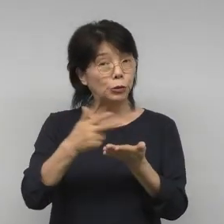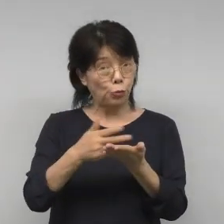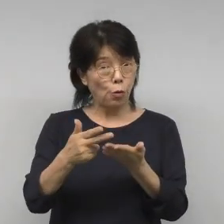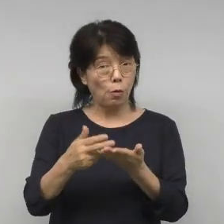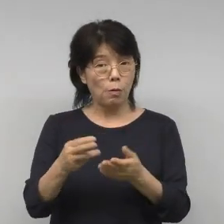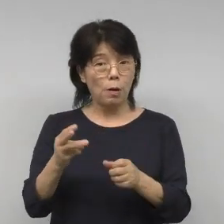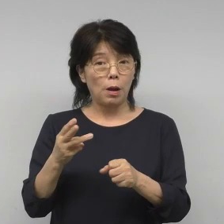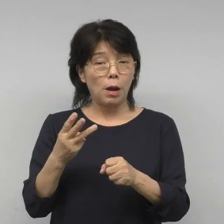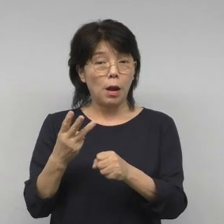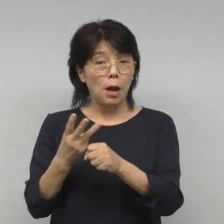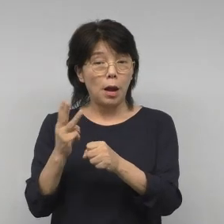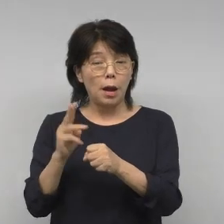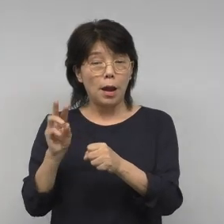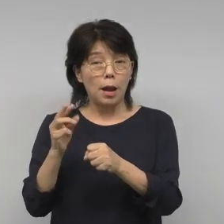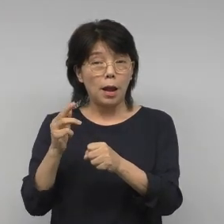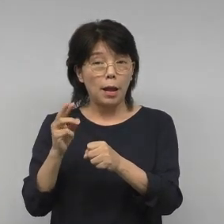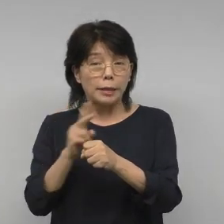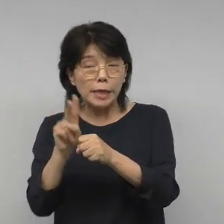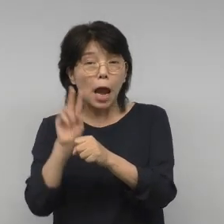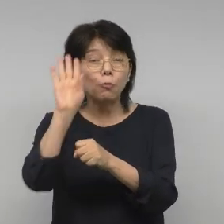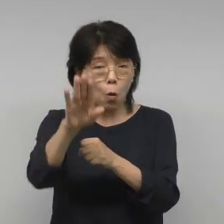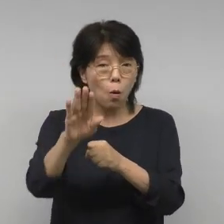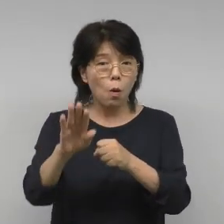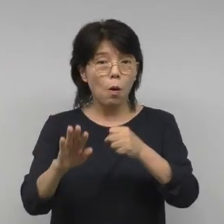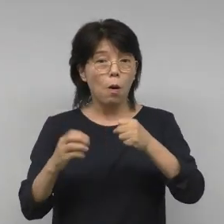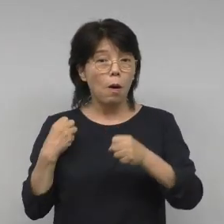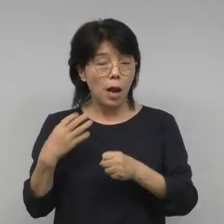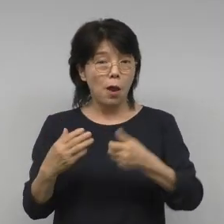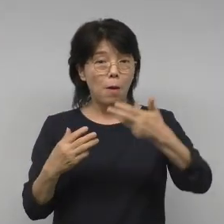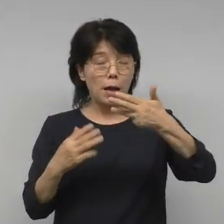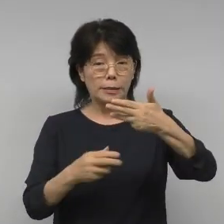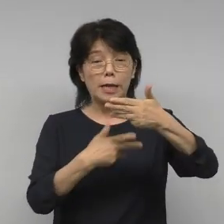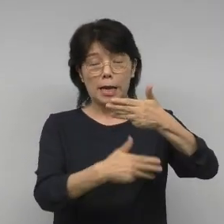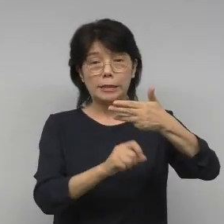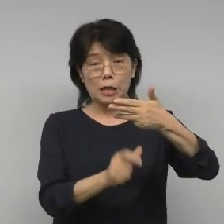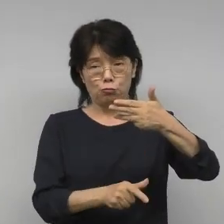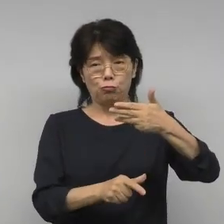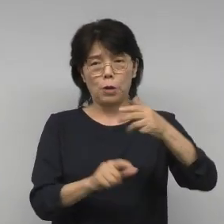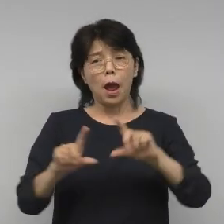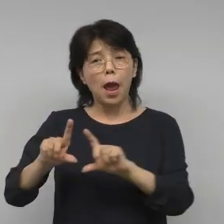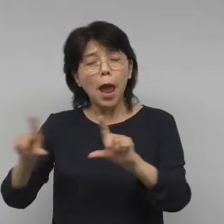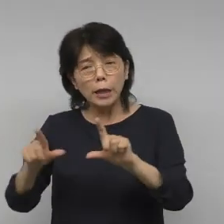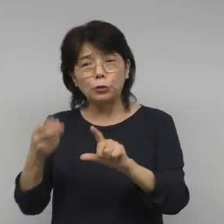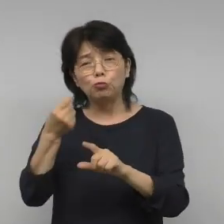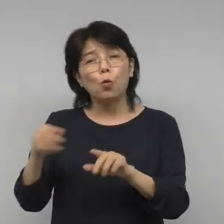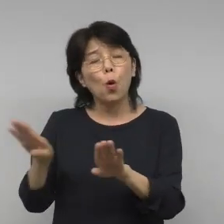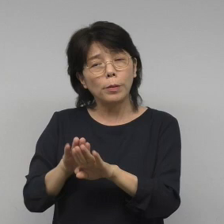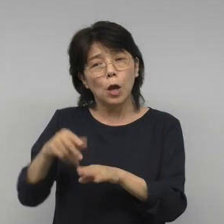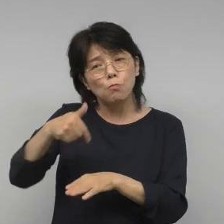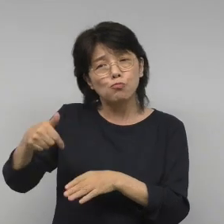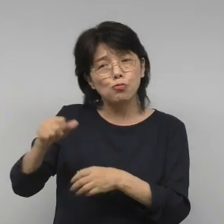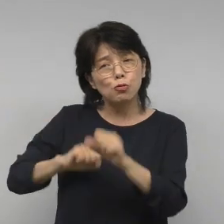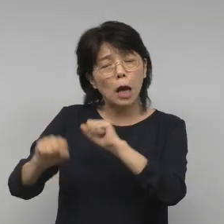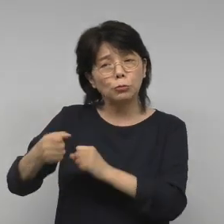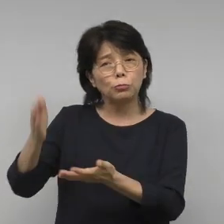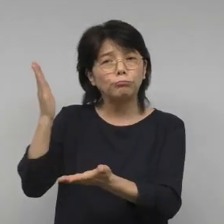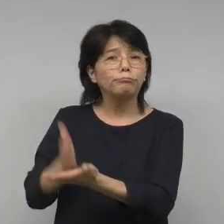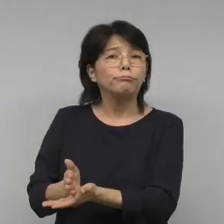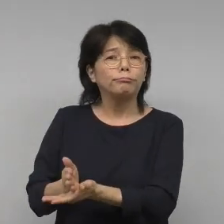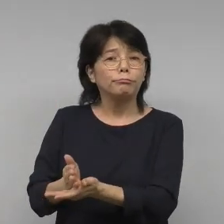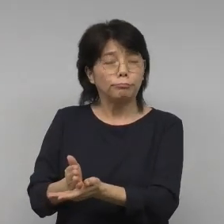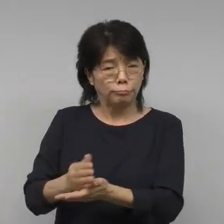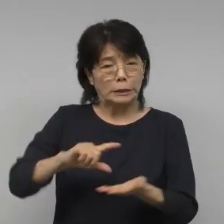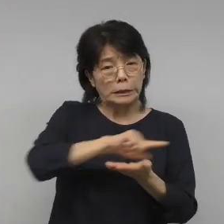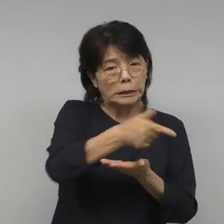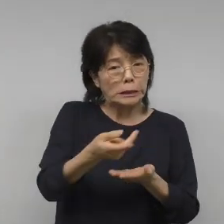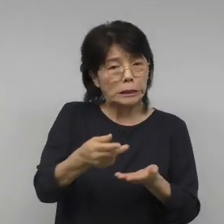2年後令和8年の8月には平日休日を問わず部活動を廃止し、地域クラブに移行を